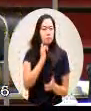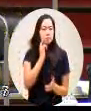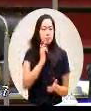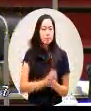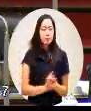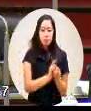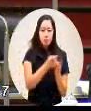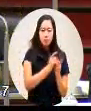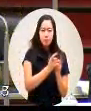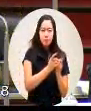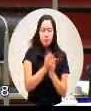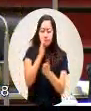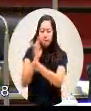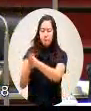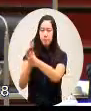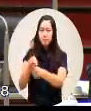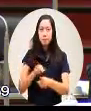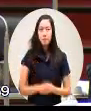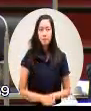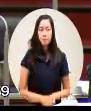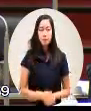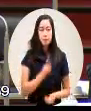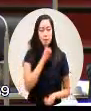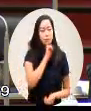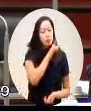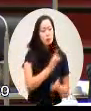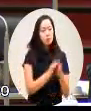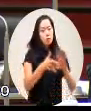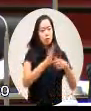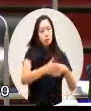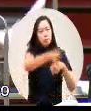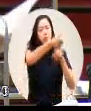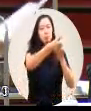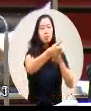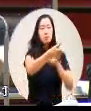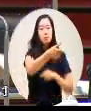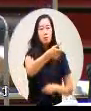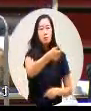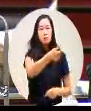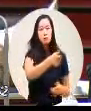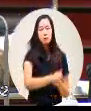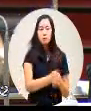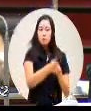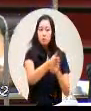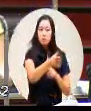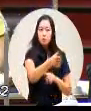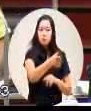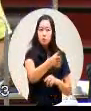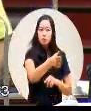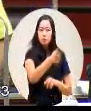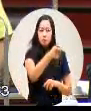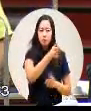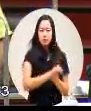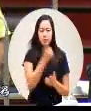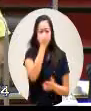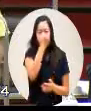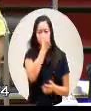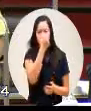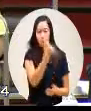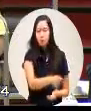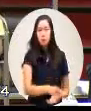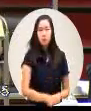仇。我讲刘亚平，你是一个正义型的人物，你